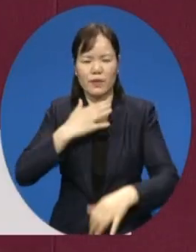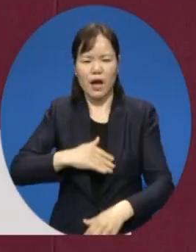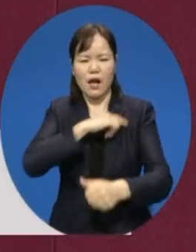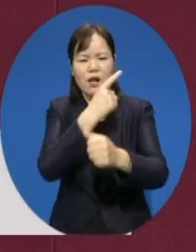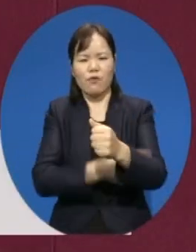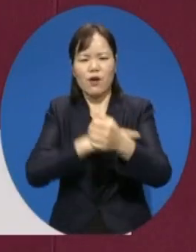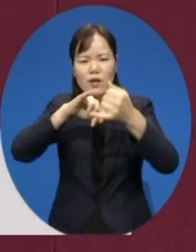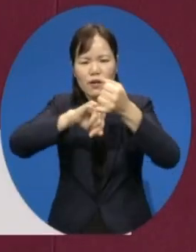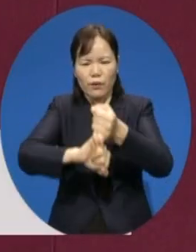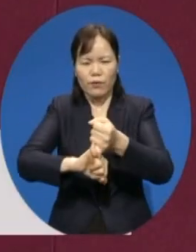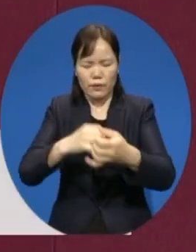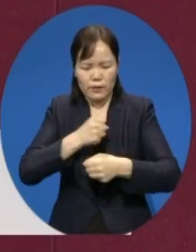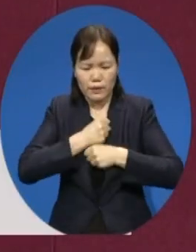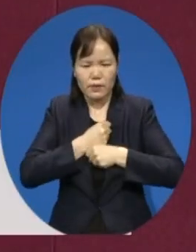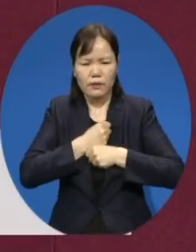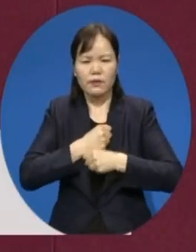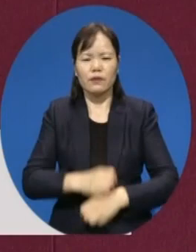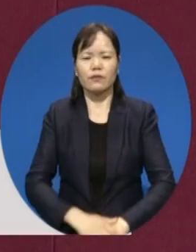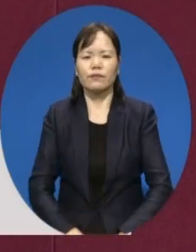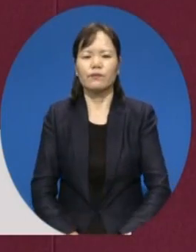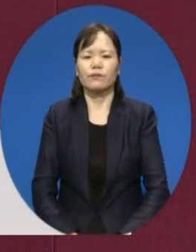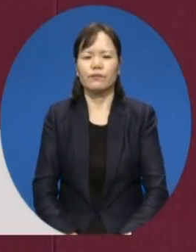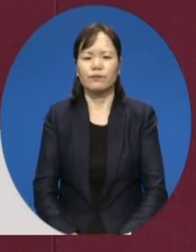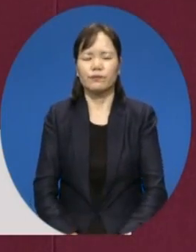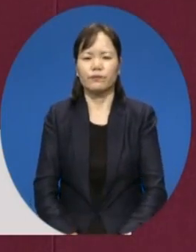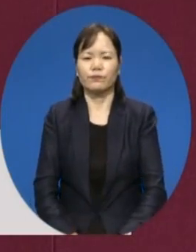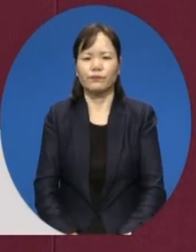반드시 지켜나갈 것입니다.